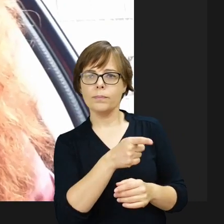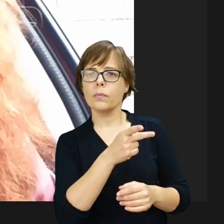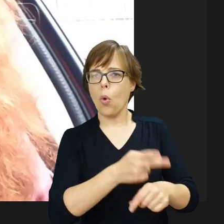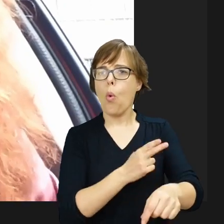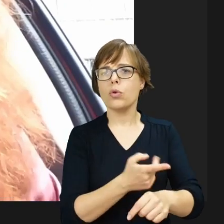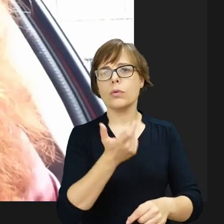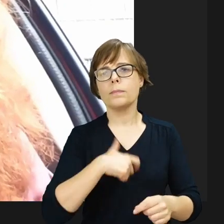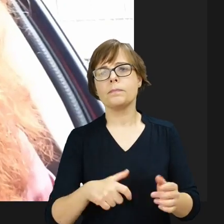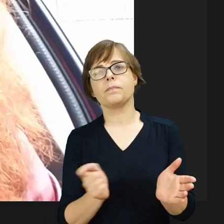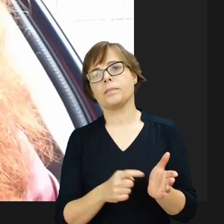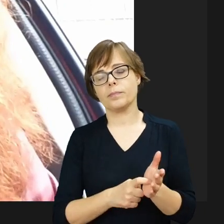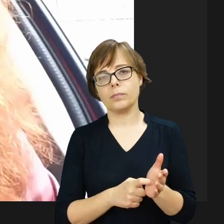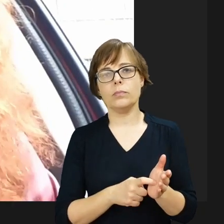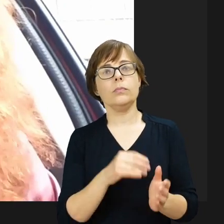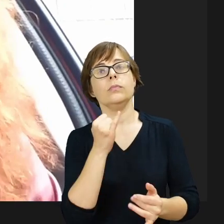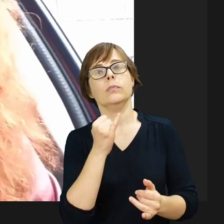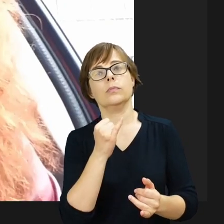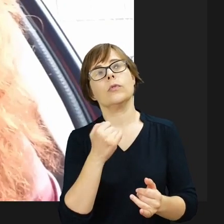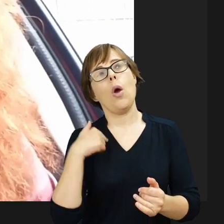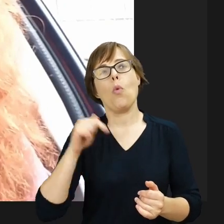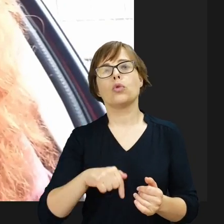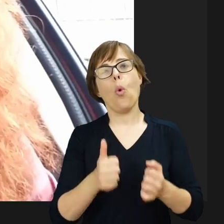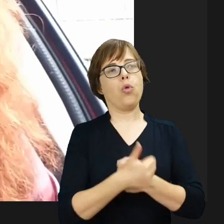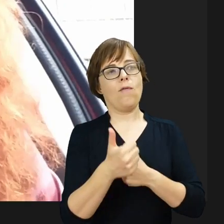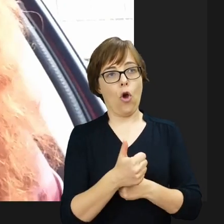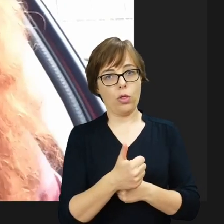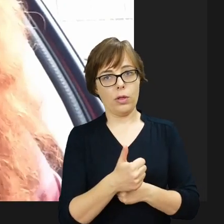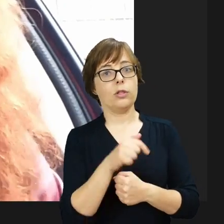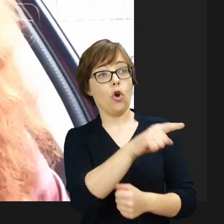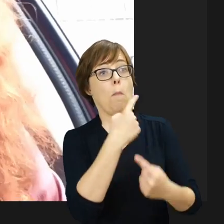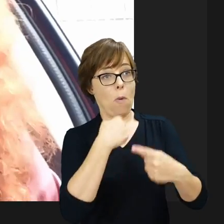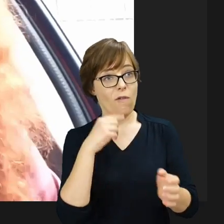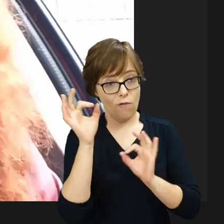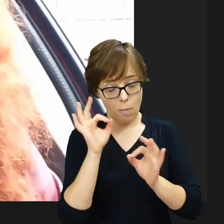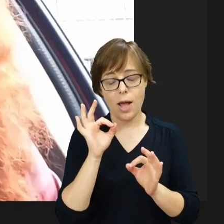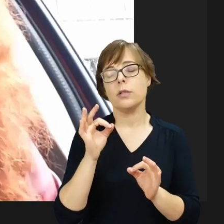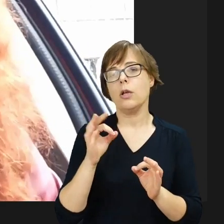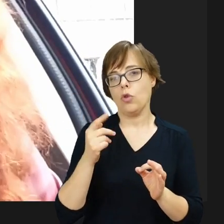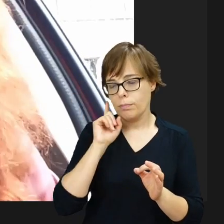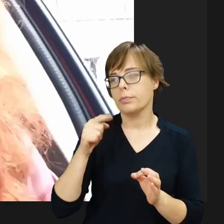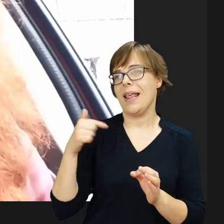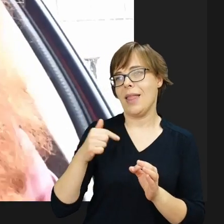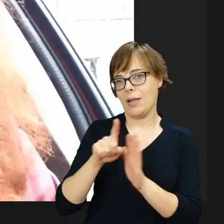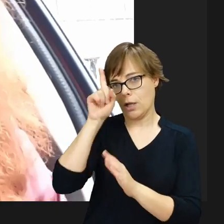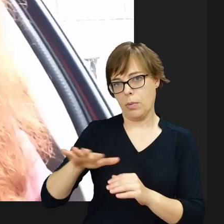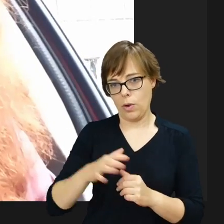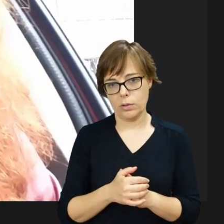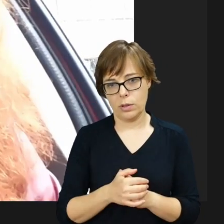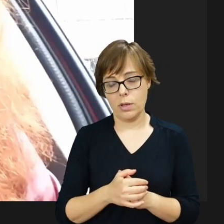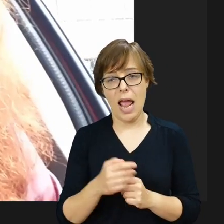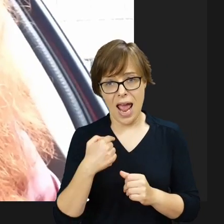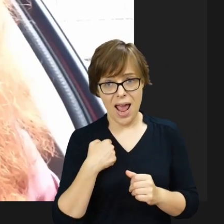że udzielenie mi informacji jest w interesie społecznym, to wymieniam korespondencję, no to będę sama się zdziwiłam,